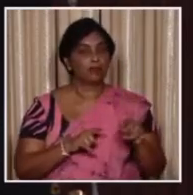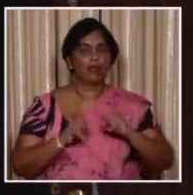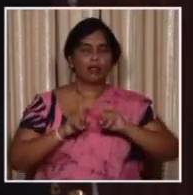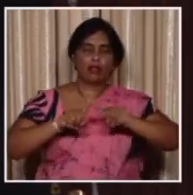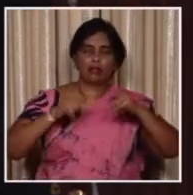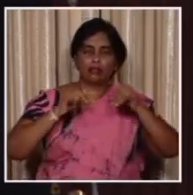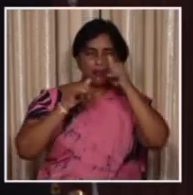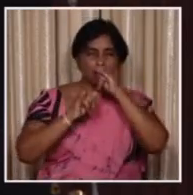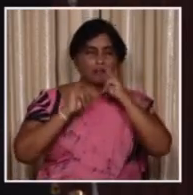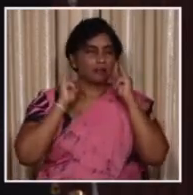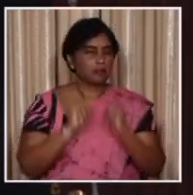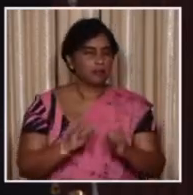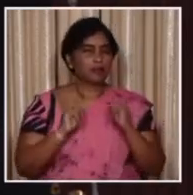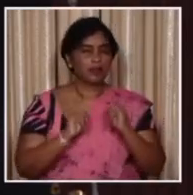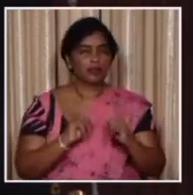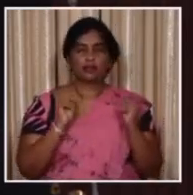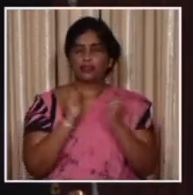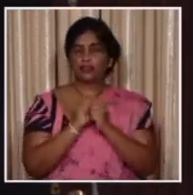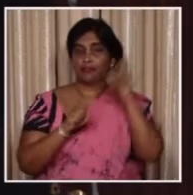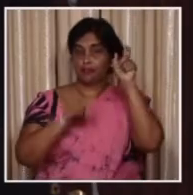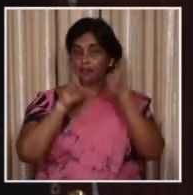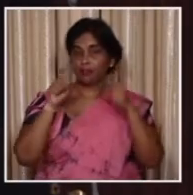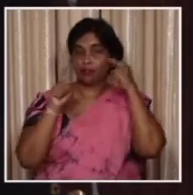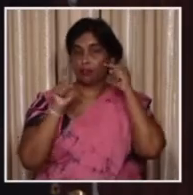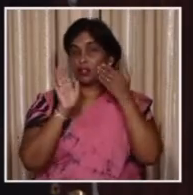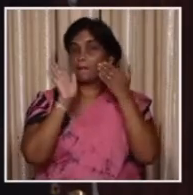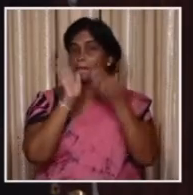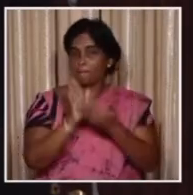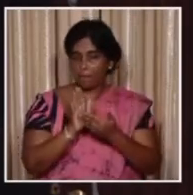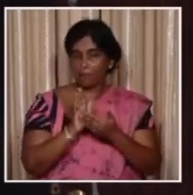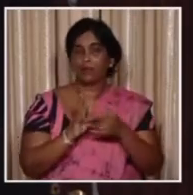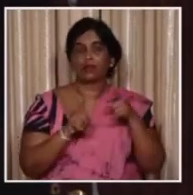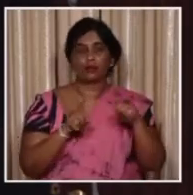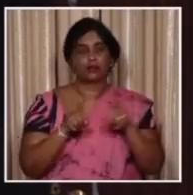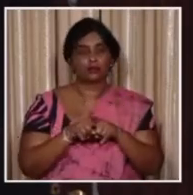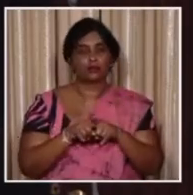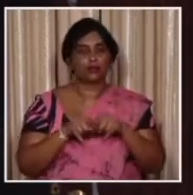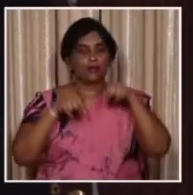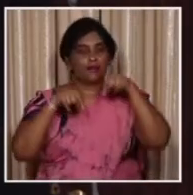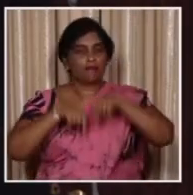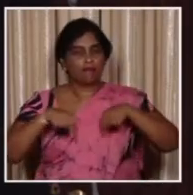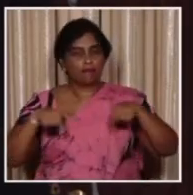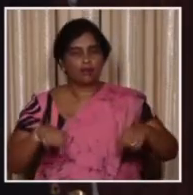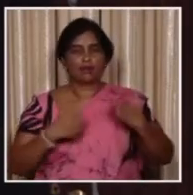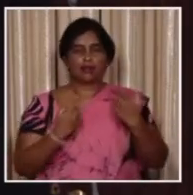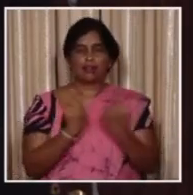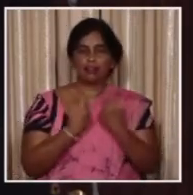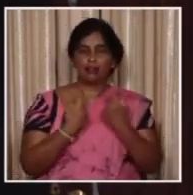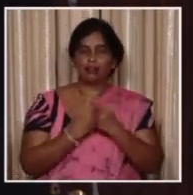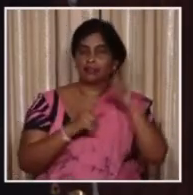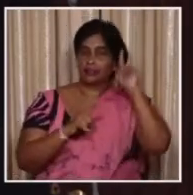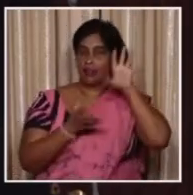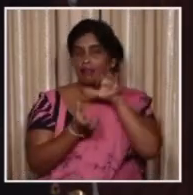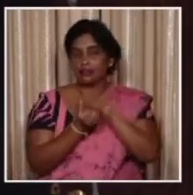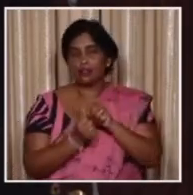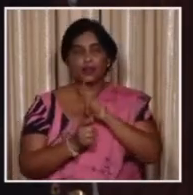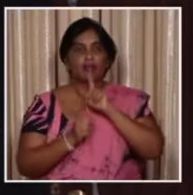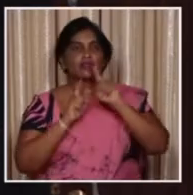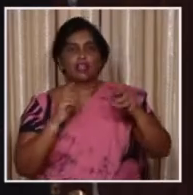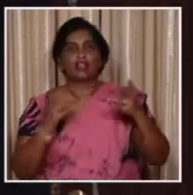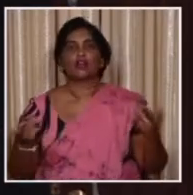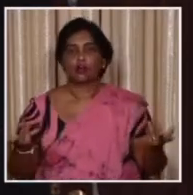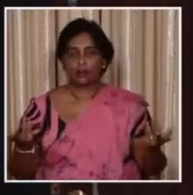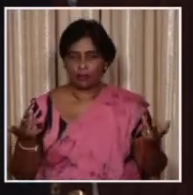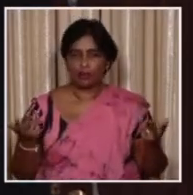අනෙකුත් දූෂිත නිලයන් පිළිබඳව අපි පෙන්වා දුන්නා. ඒ නිසා වැටත් නියරත් ගොන ගොයම කයිනම් කාටද මේ අවනඩුව කියන්න